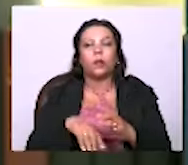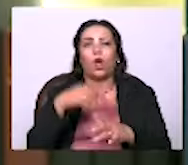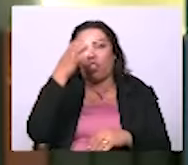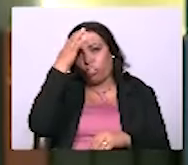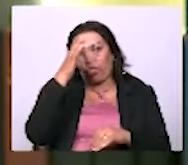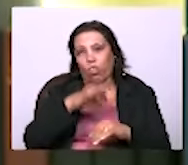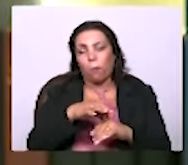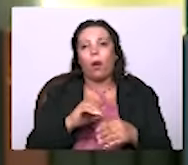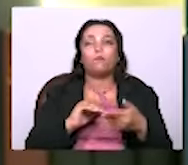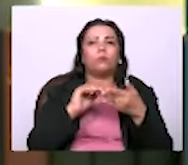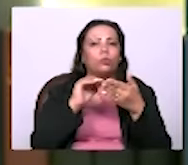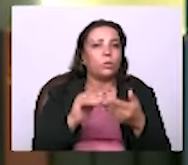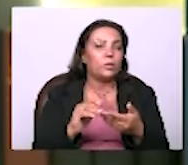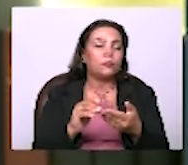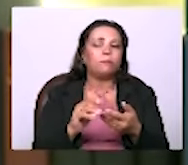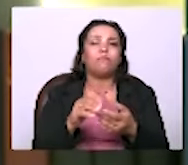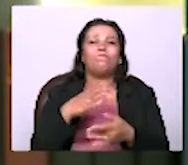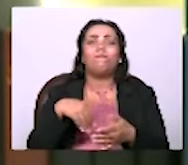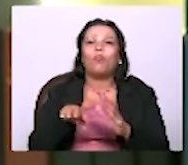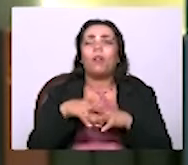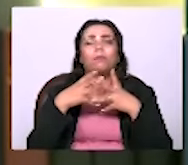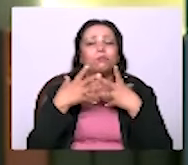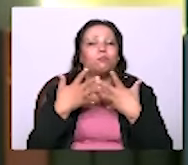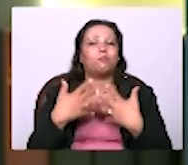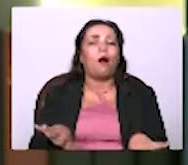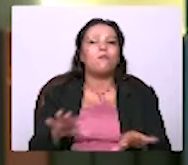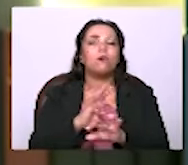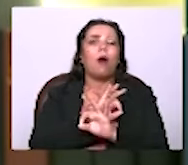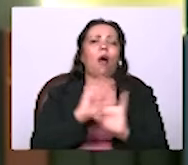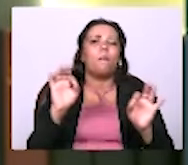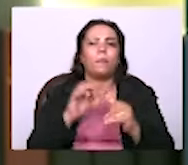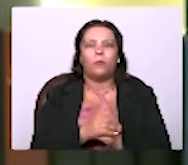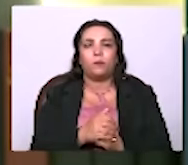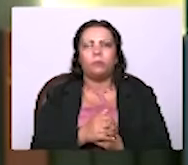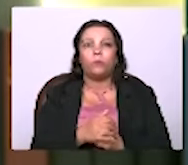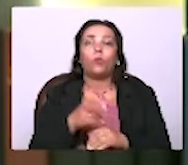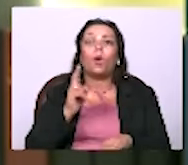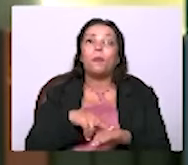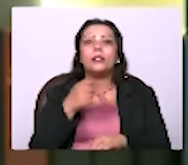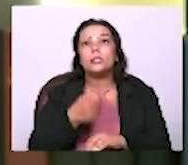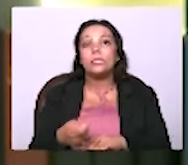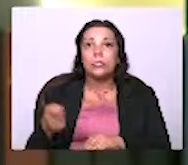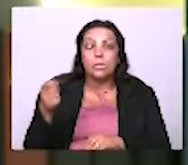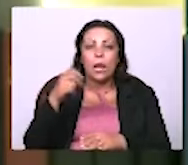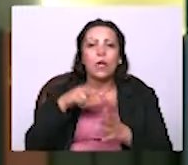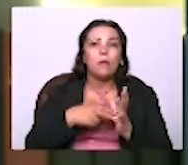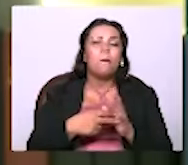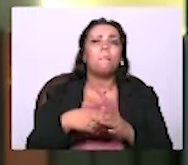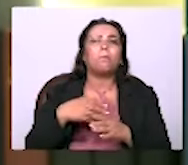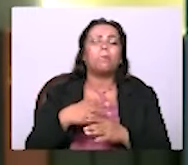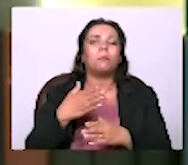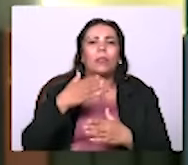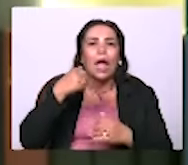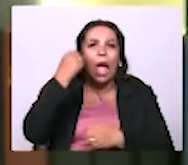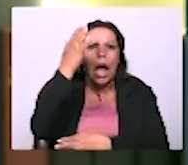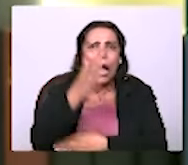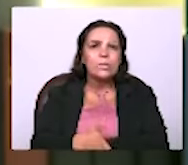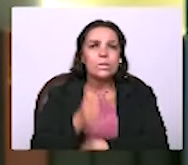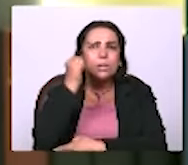ومافيش مساعدات والاوضاع متدهوره للغايه فضلا عن تدمير طبعا البنيه الاساسيه لغزه